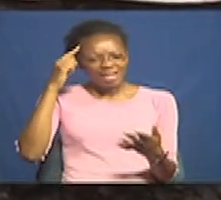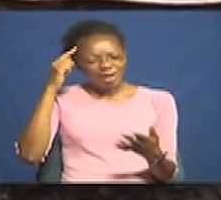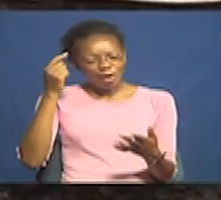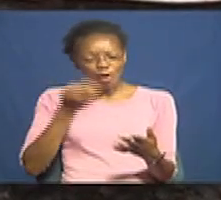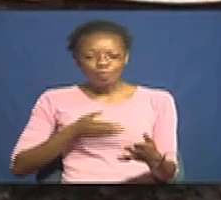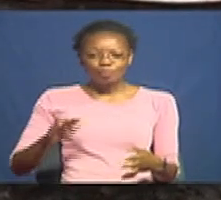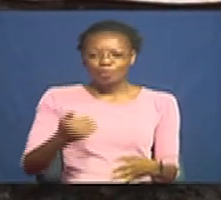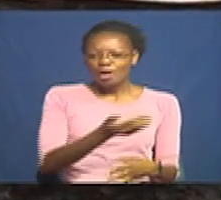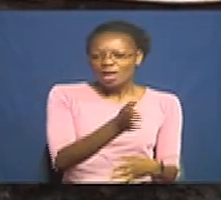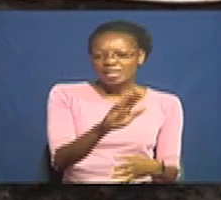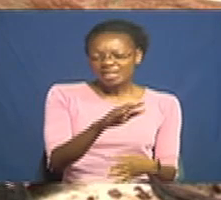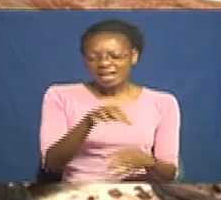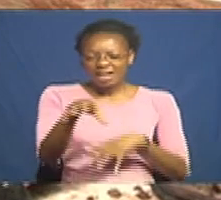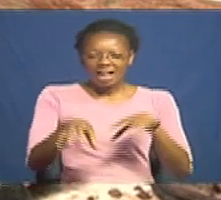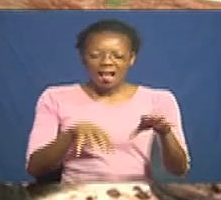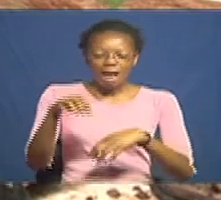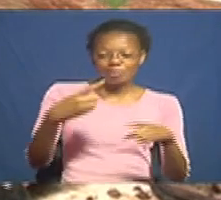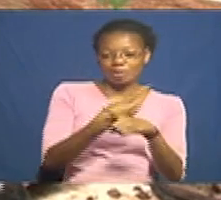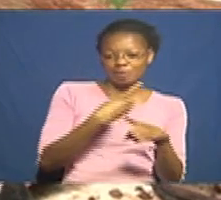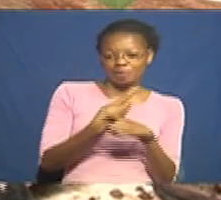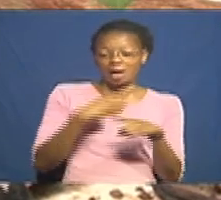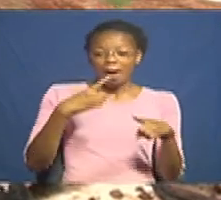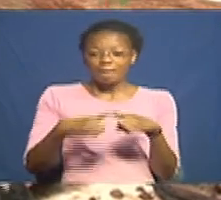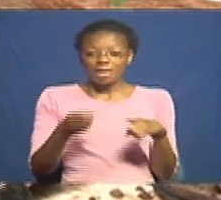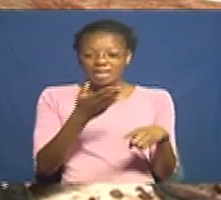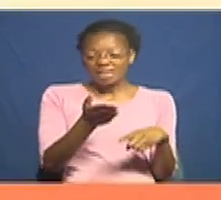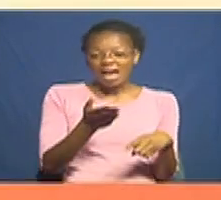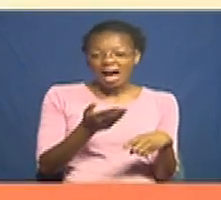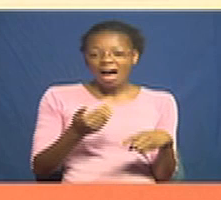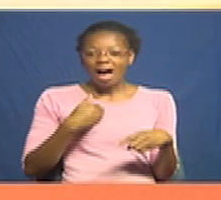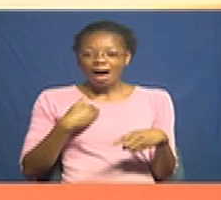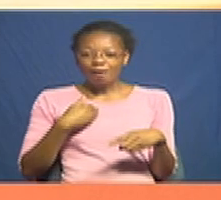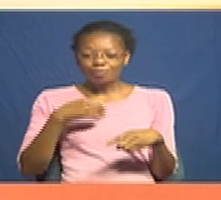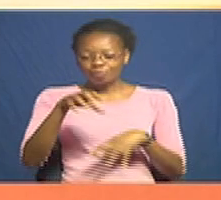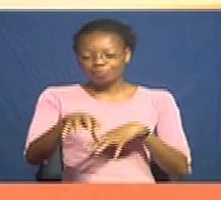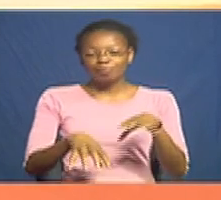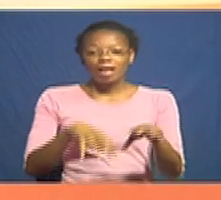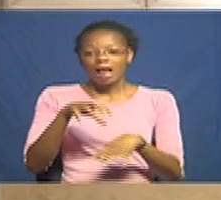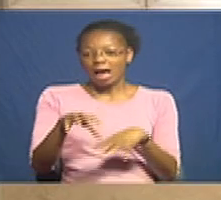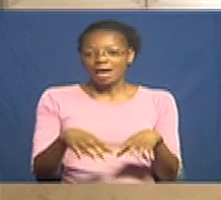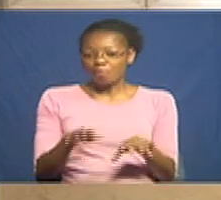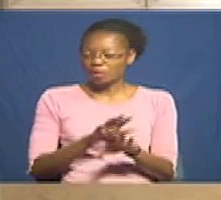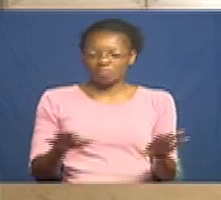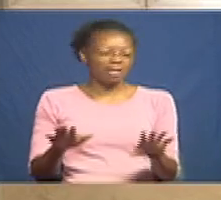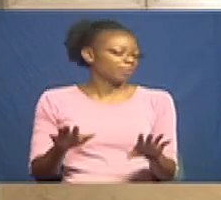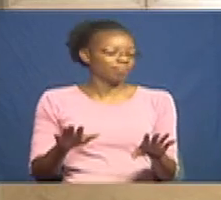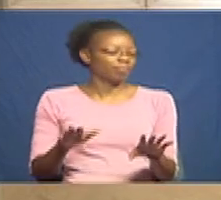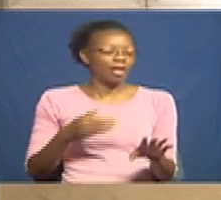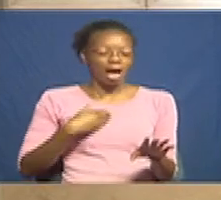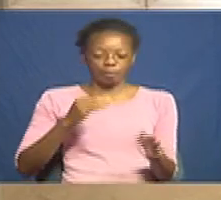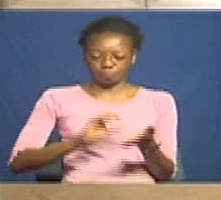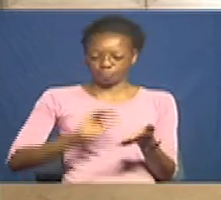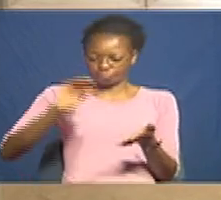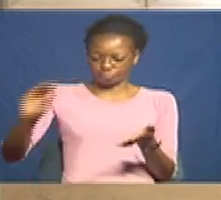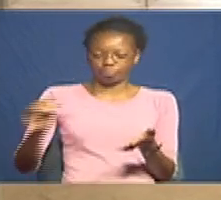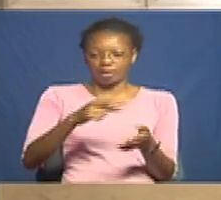za nchi. Lakini si wanyama tu pekee wapatikanao museum. Kuna kitengo kijulikanacho kama East